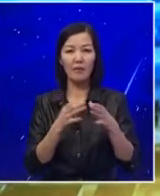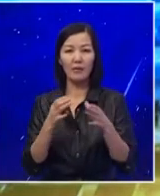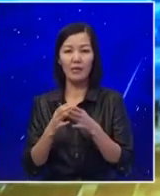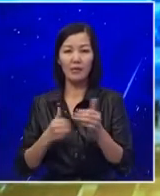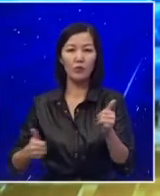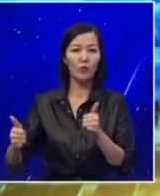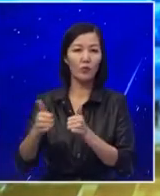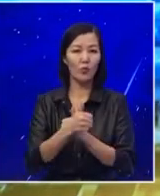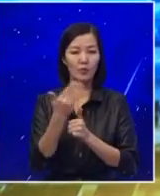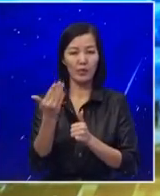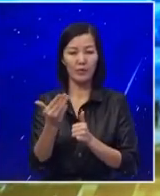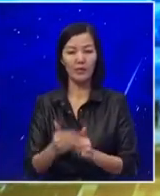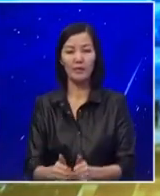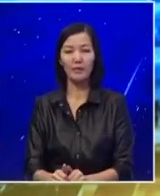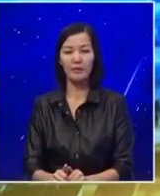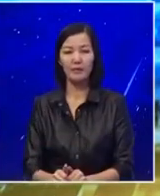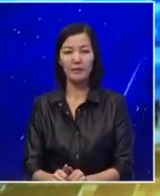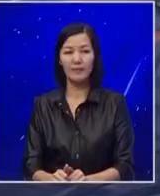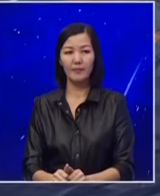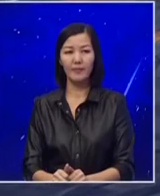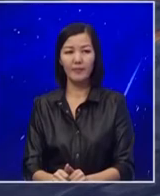командалық есепте топ жарсақ дейді.